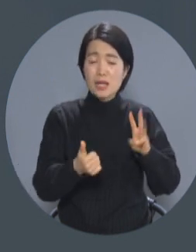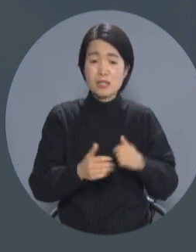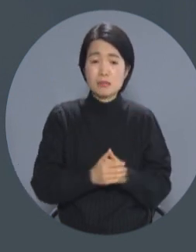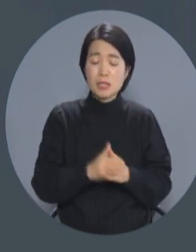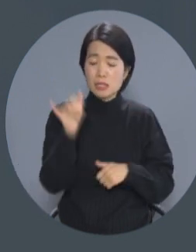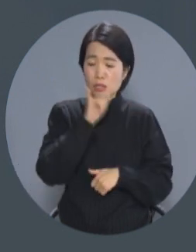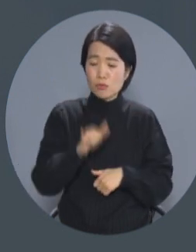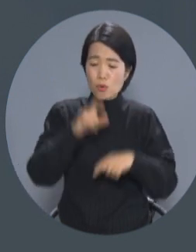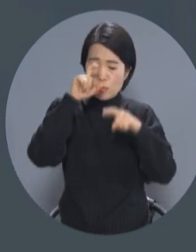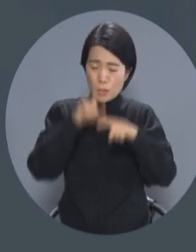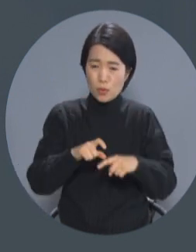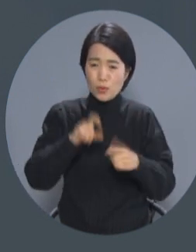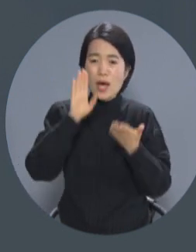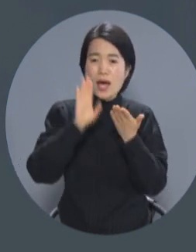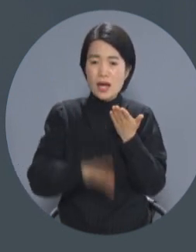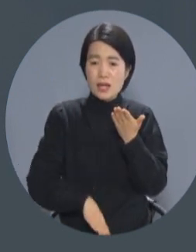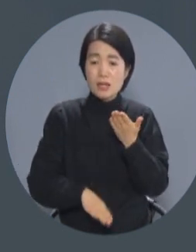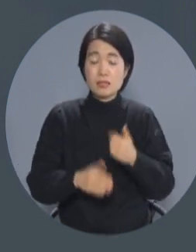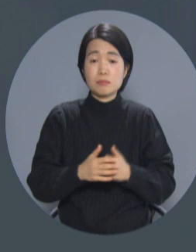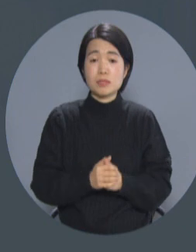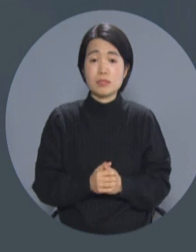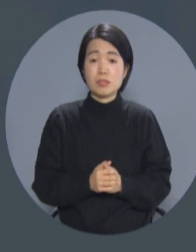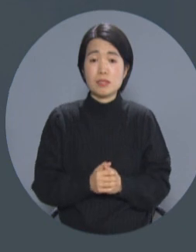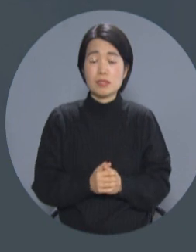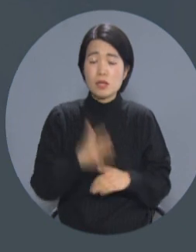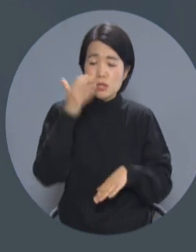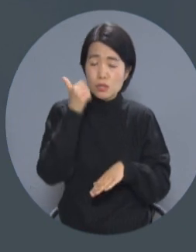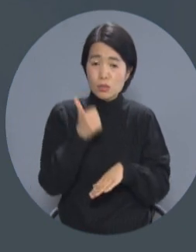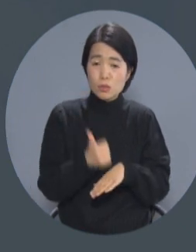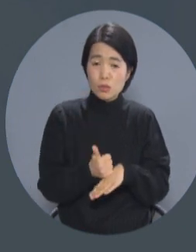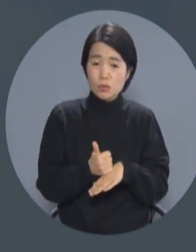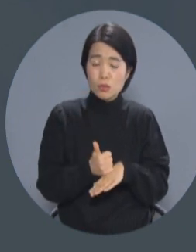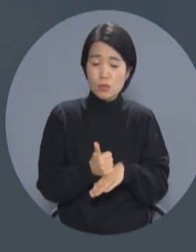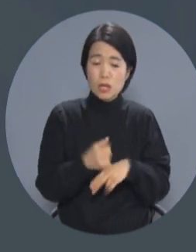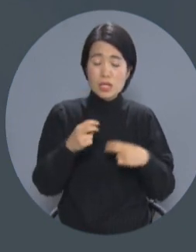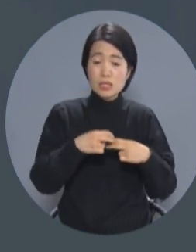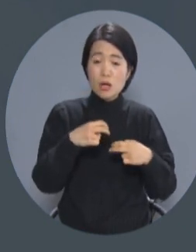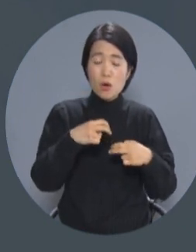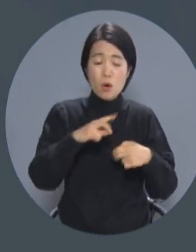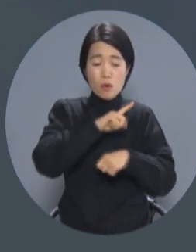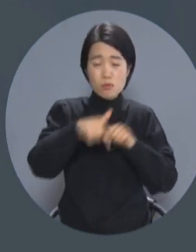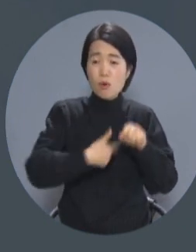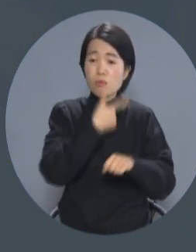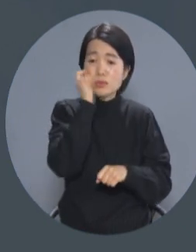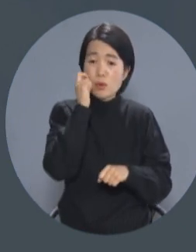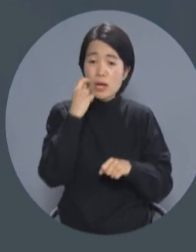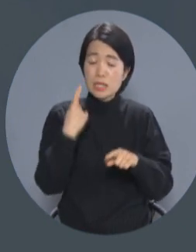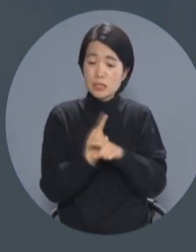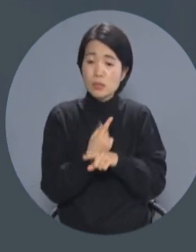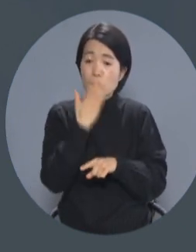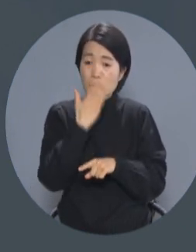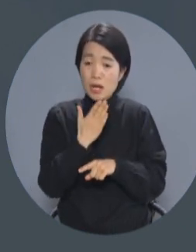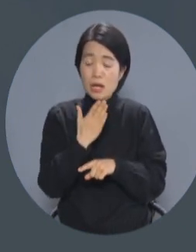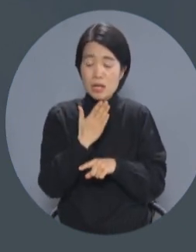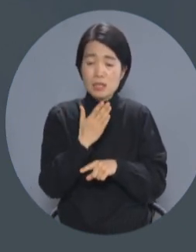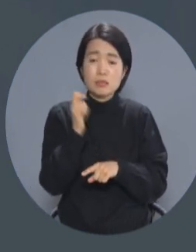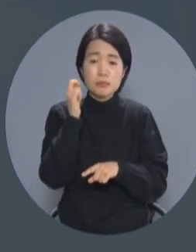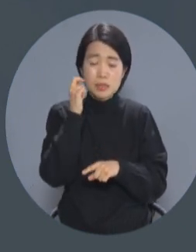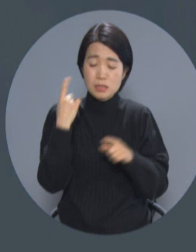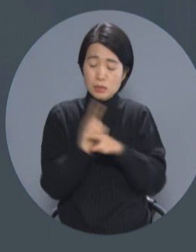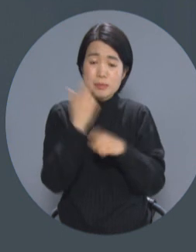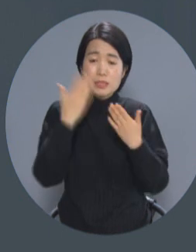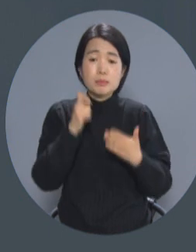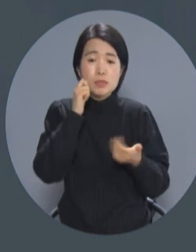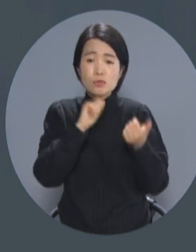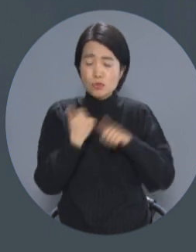전국 평균 이하였습니다 결국 의료 자원이 부족하고 치료 가능 사망률이 높은 최악의